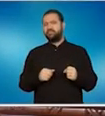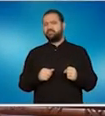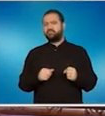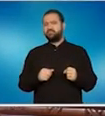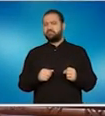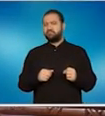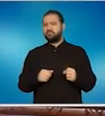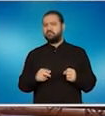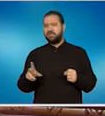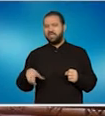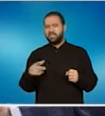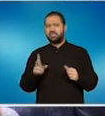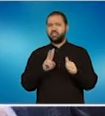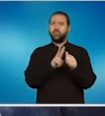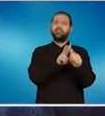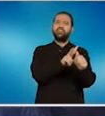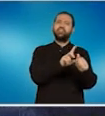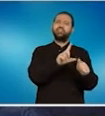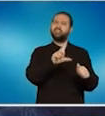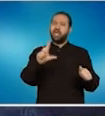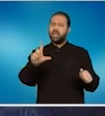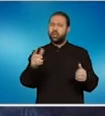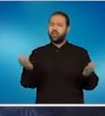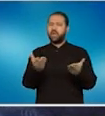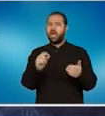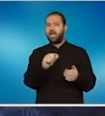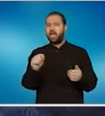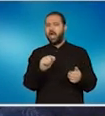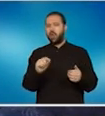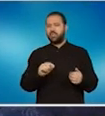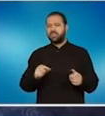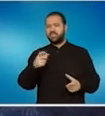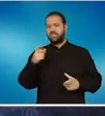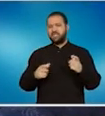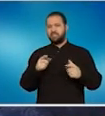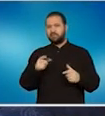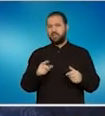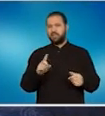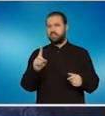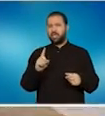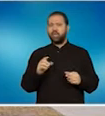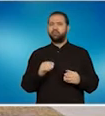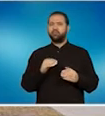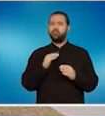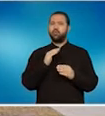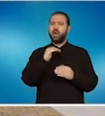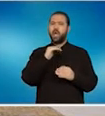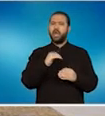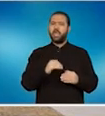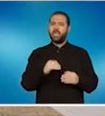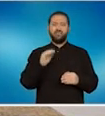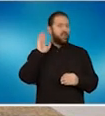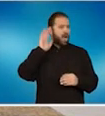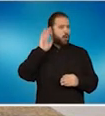Așa, există studii, într-adevăr, sunt ucenici de-ai dânsului care au scris despre... Și nici o arhivă